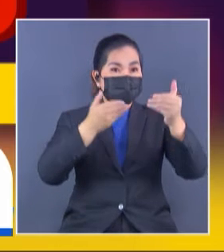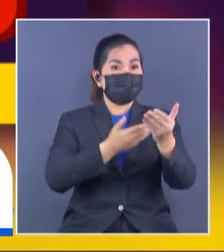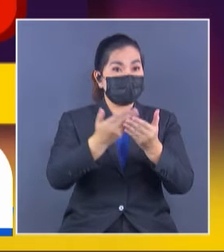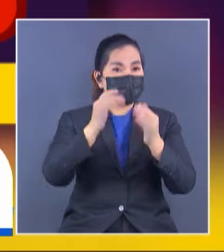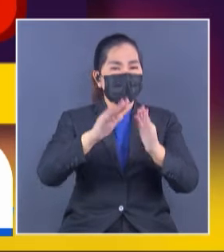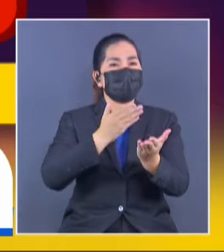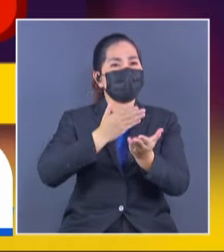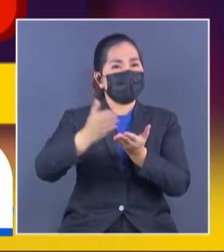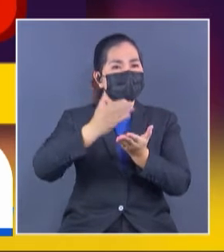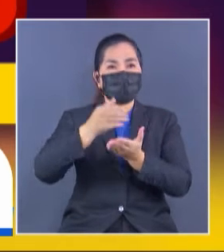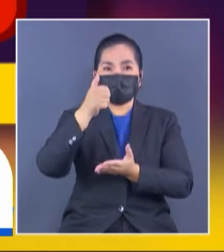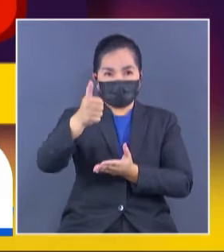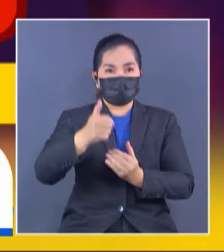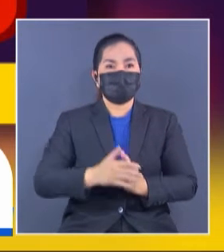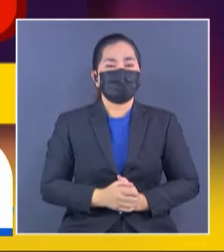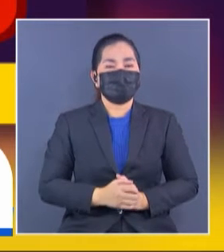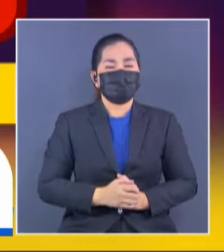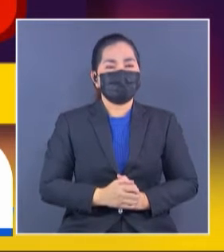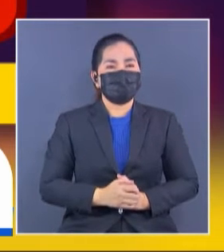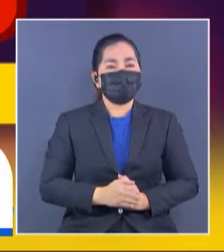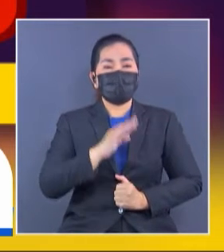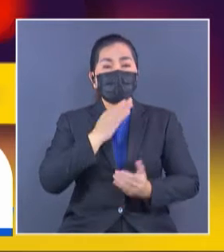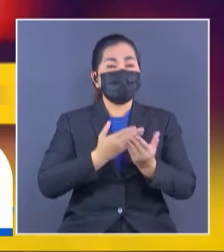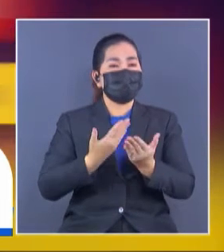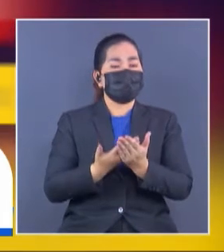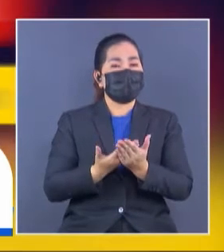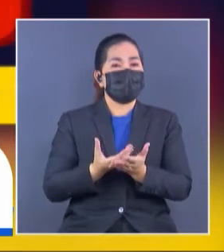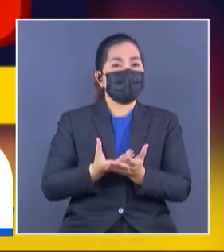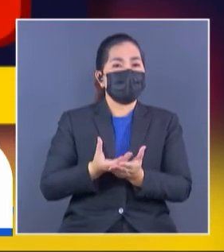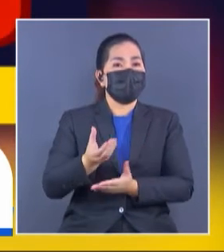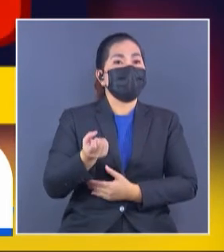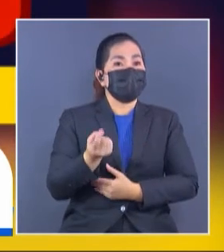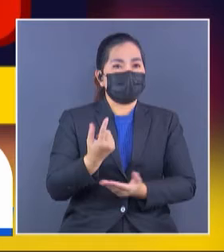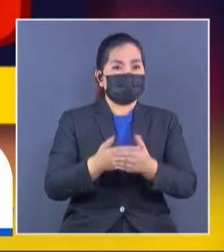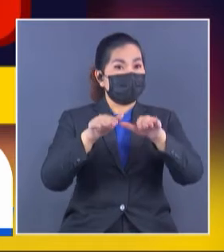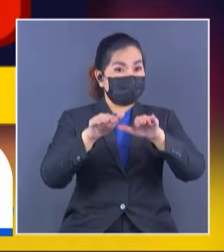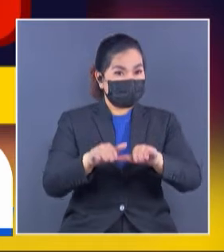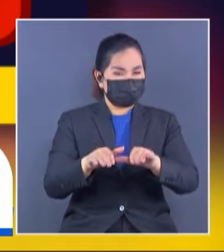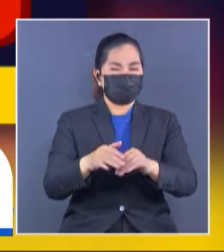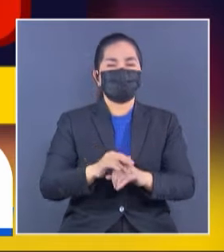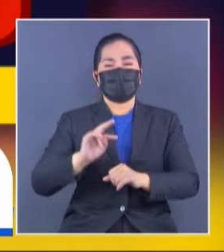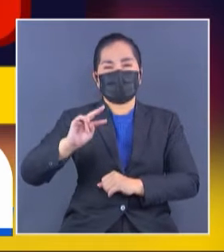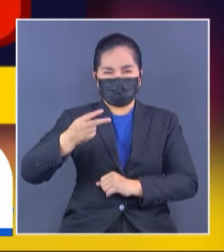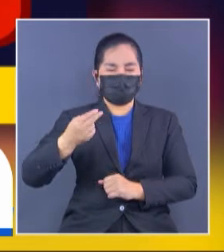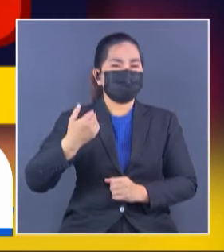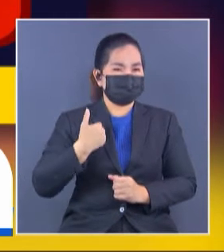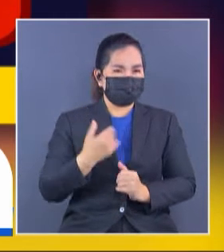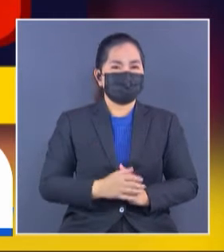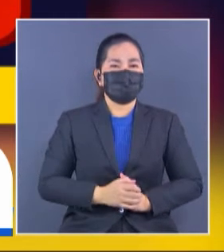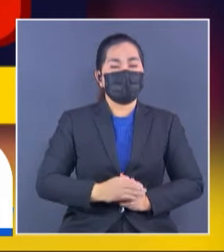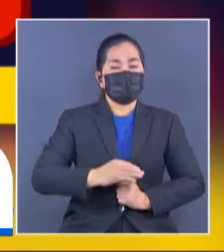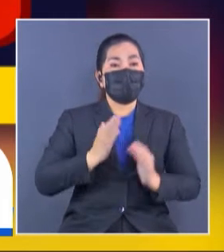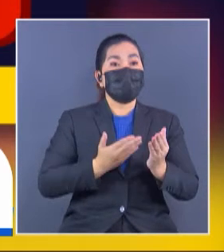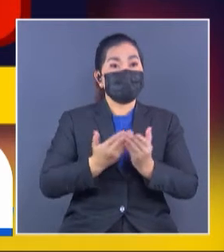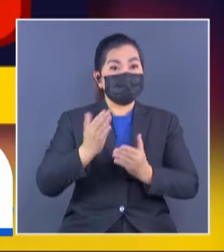ซื้อแบบผ่อนชำระกับแบบได้นะครับแต่กรณีซื้อเป็นเงินสดจะได้รับส่วนลดเพิ่มอีก 20,000บาทและ